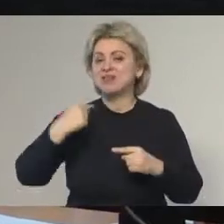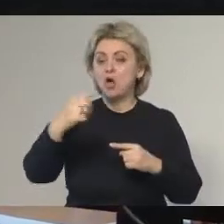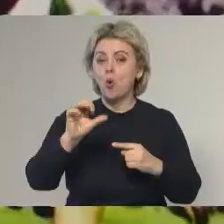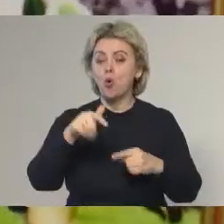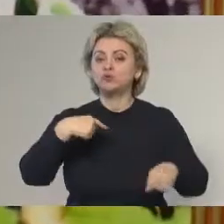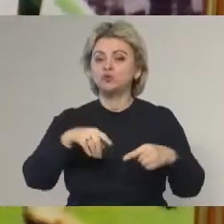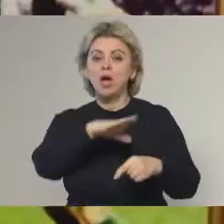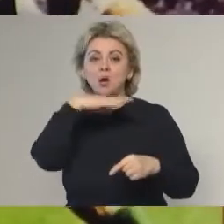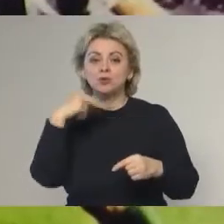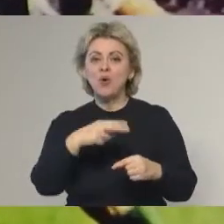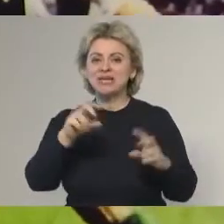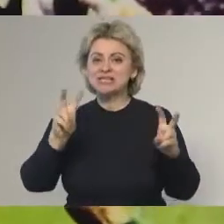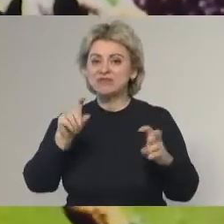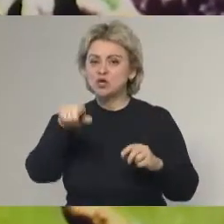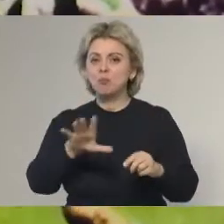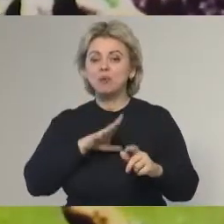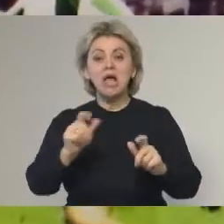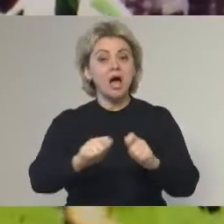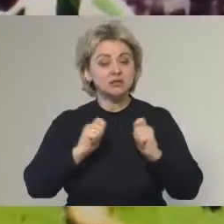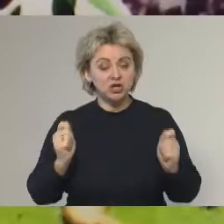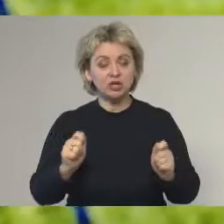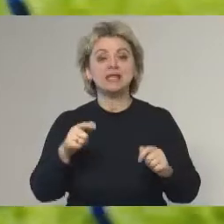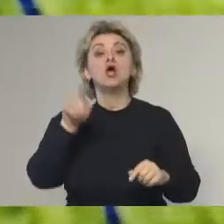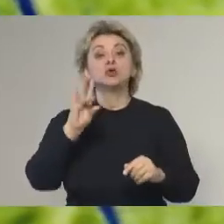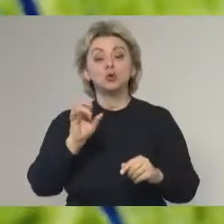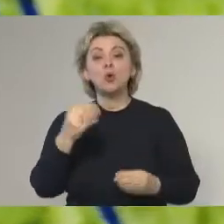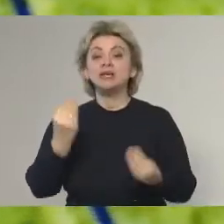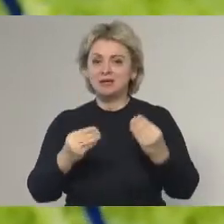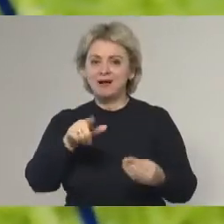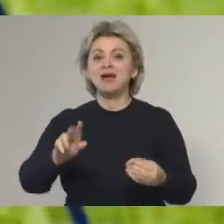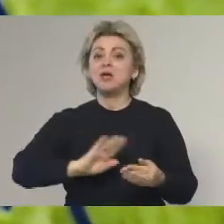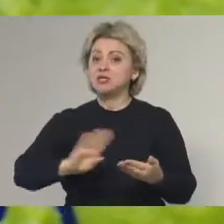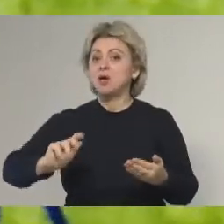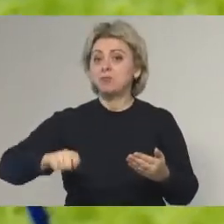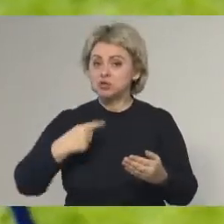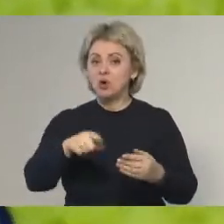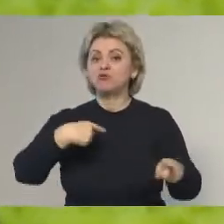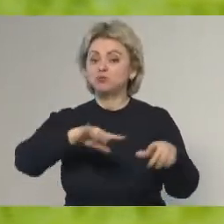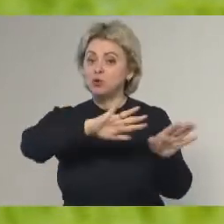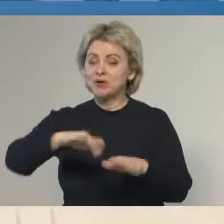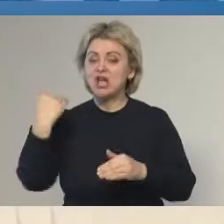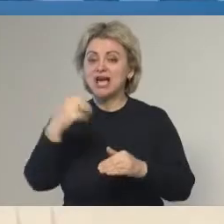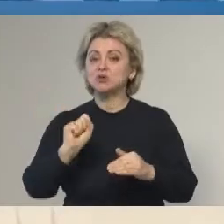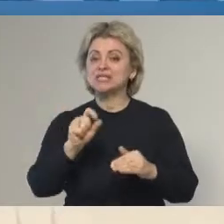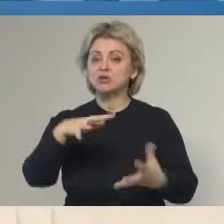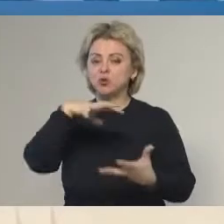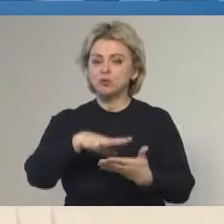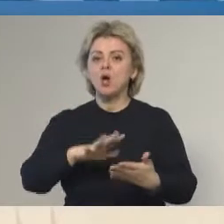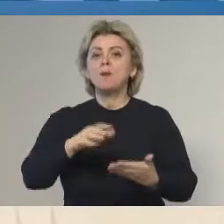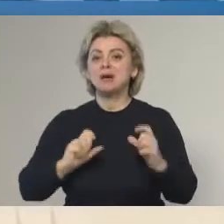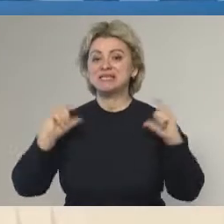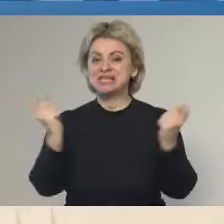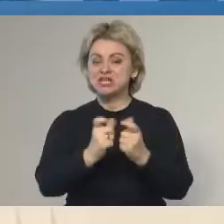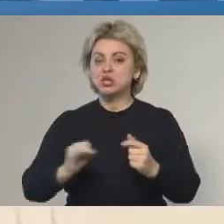от футбола, многие термины стали открытием. Но игра стоила свеч. Мундиаль прошел, а ее золотой мяч по стадионам